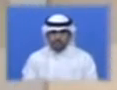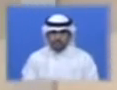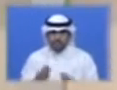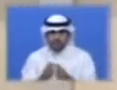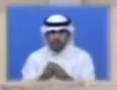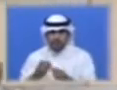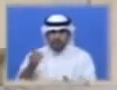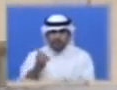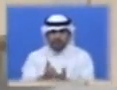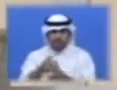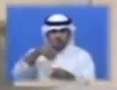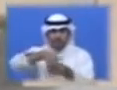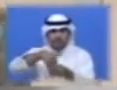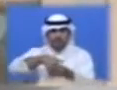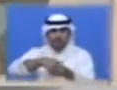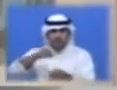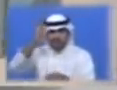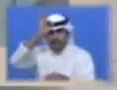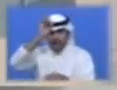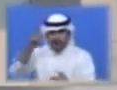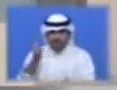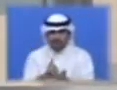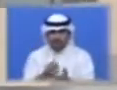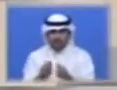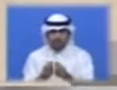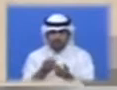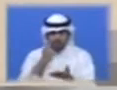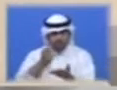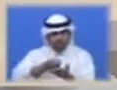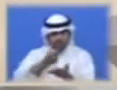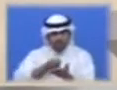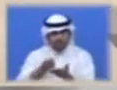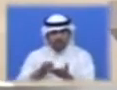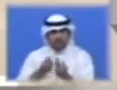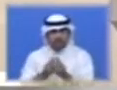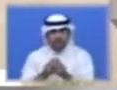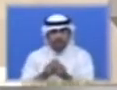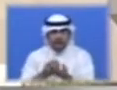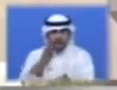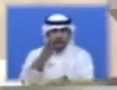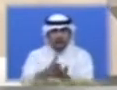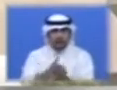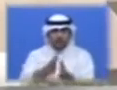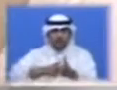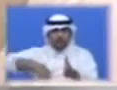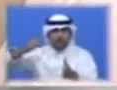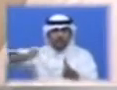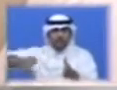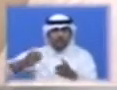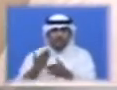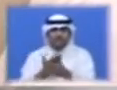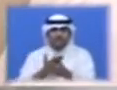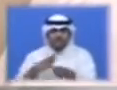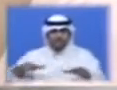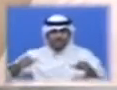تواصل إدارة شؤون الانتخابات متابعة عمليات التسجيل للترشح للانتخابات التكميلية لعضوية مجلس الأمة